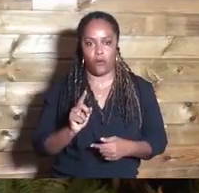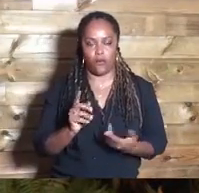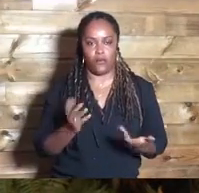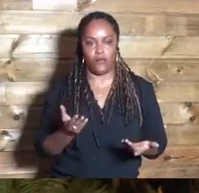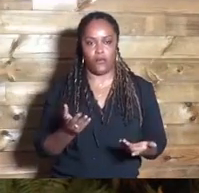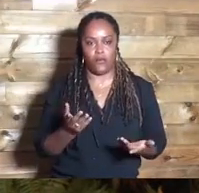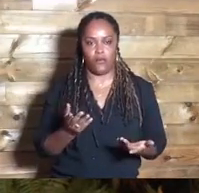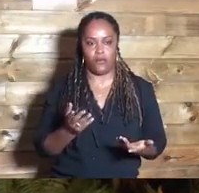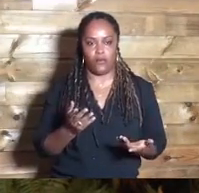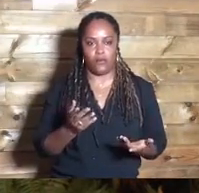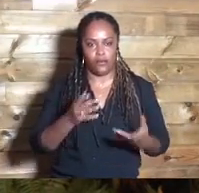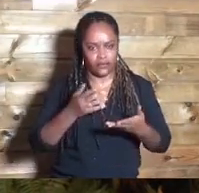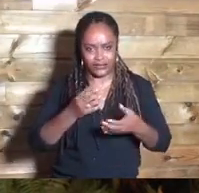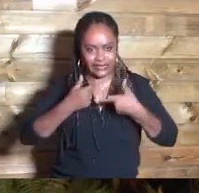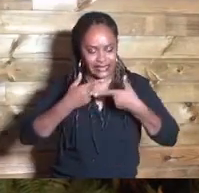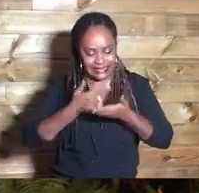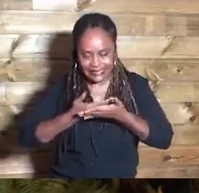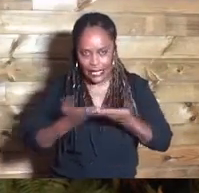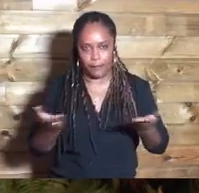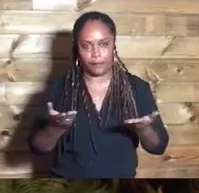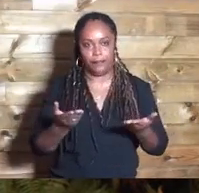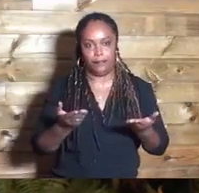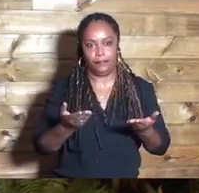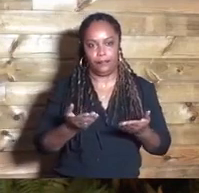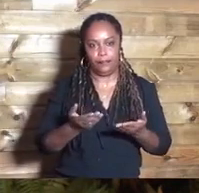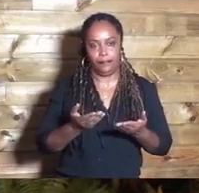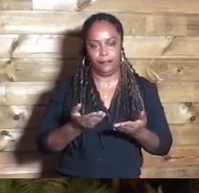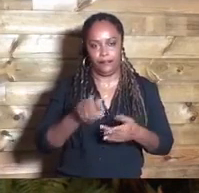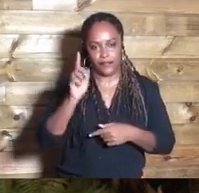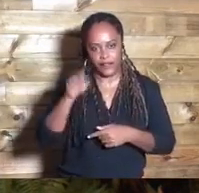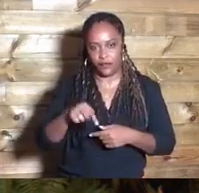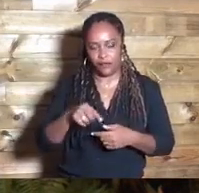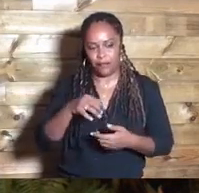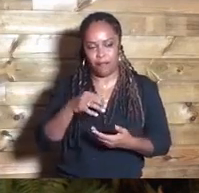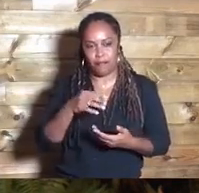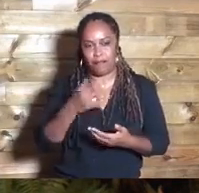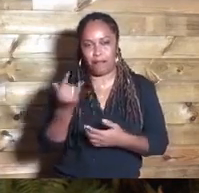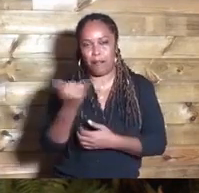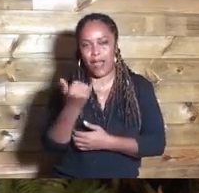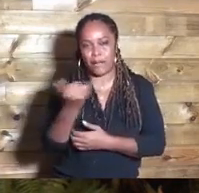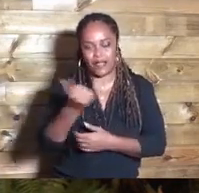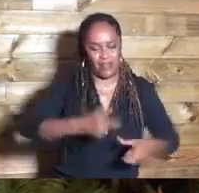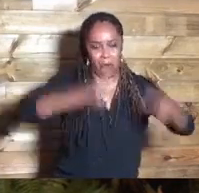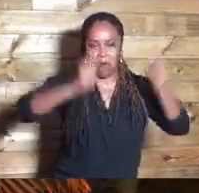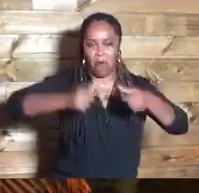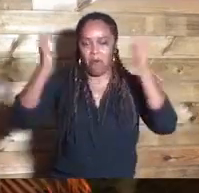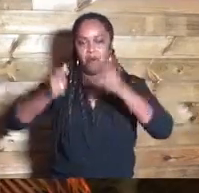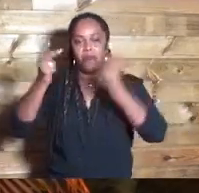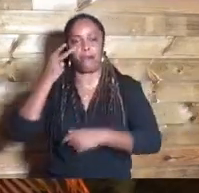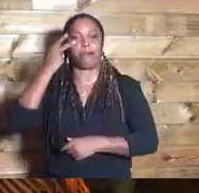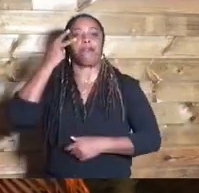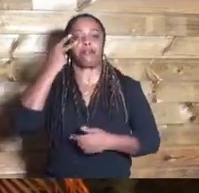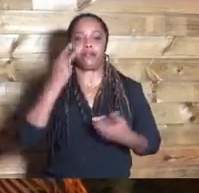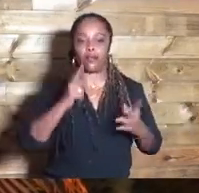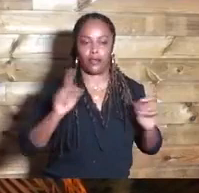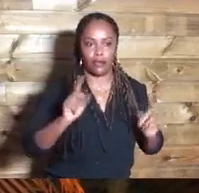l'argent pour faire. Parce que nous pas tenir l'argent pour mettre moun dedans pour organiser. Ça pas servir à rien des grands bâtiments, elle vaut pas ça pour répondre petit moun. Ça